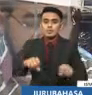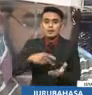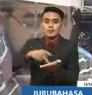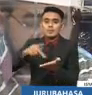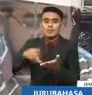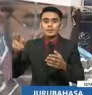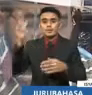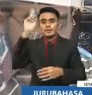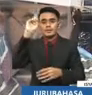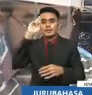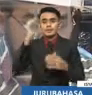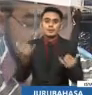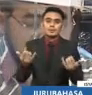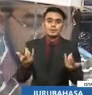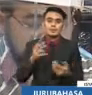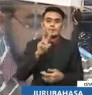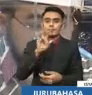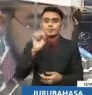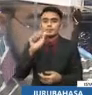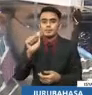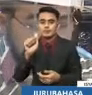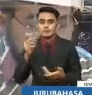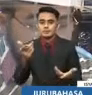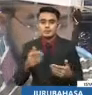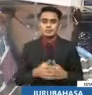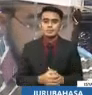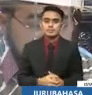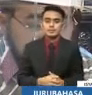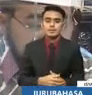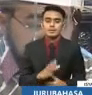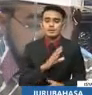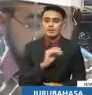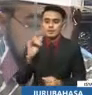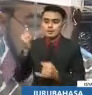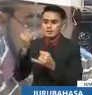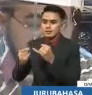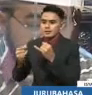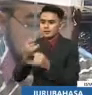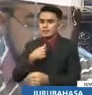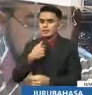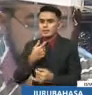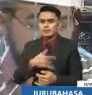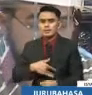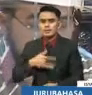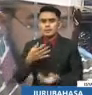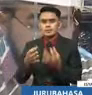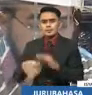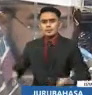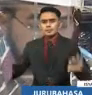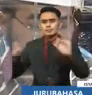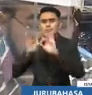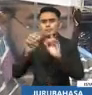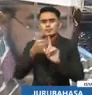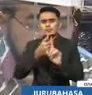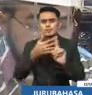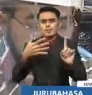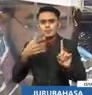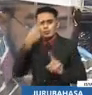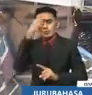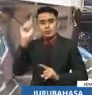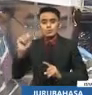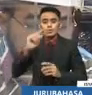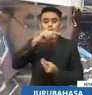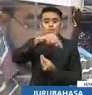sistem pembayaran yang sedia ada seperti bisa dan terakhir sel-sel yang penting juga ialah kesan yang besar terhadap